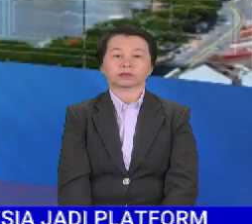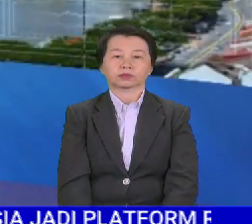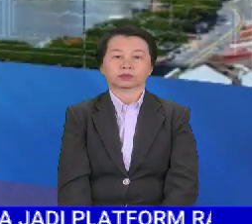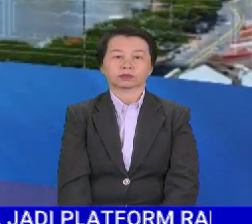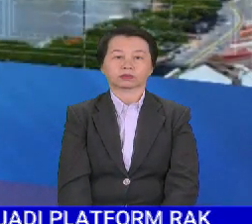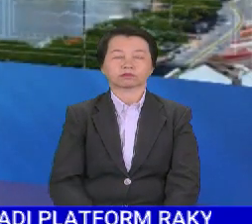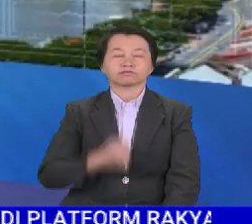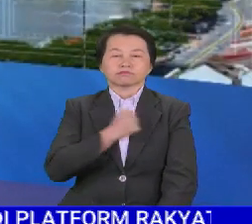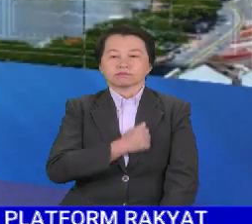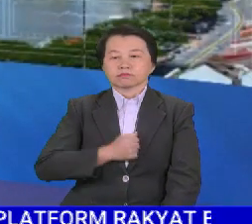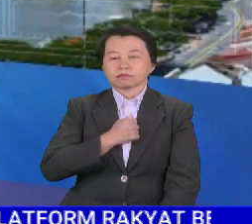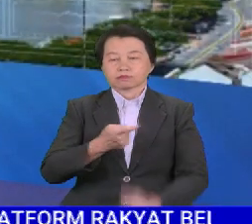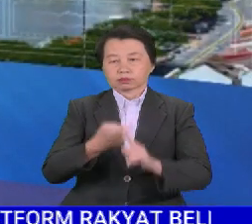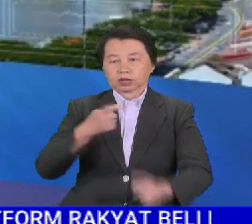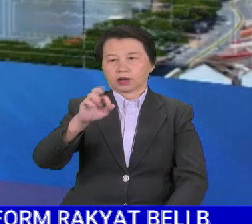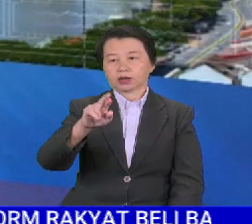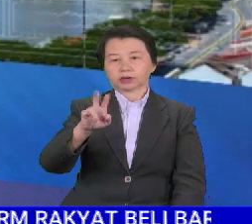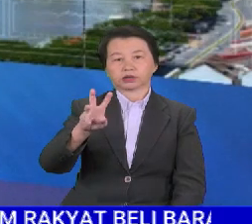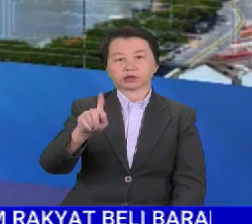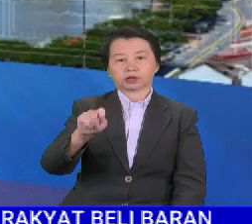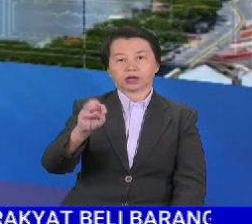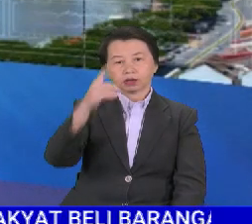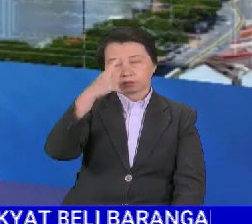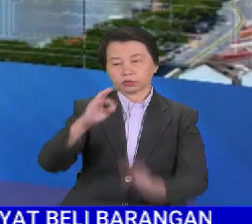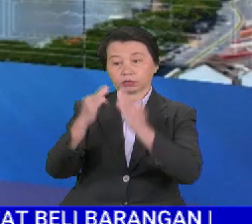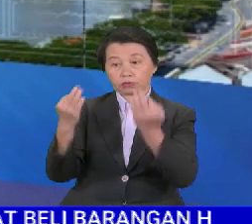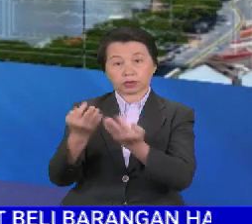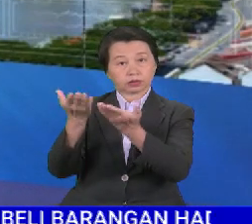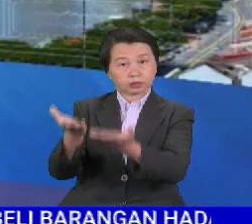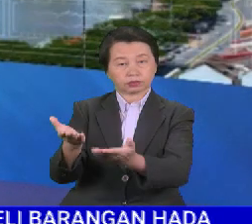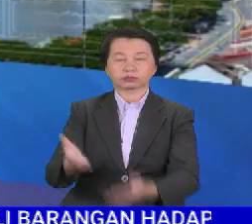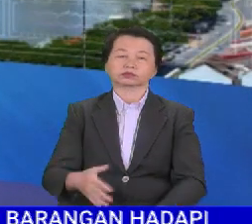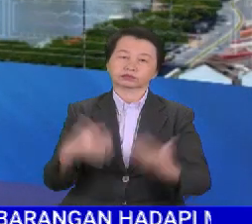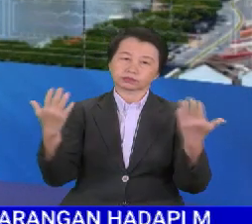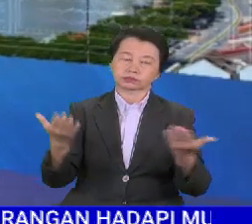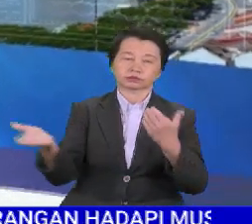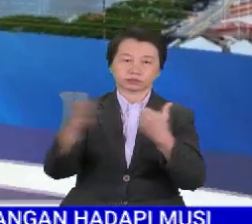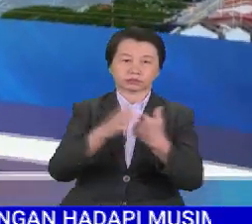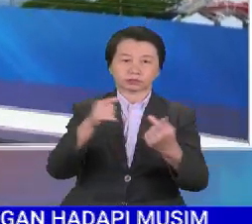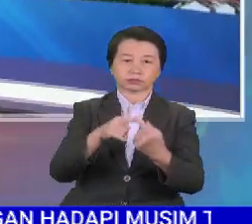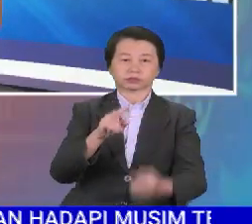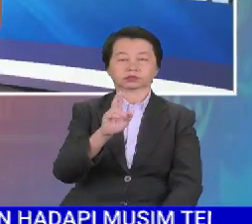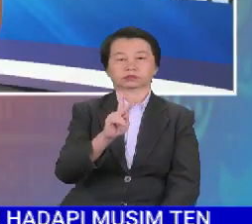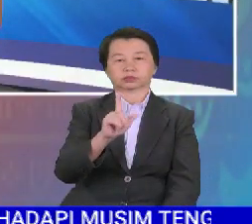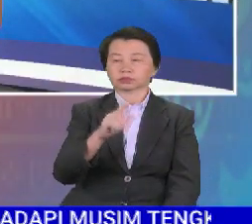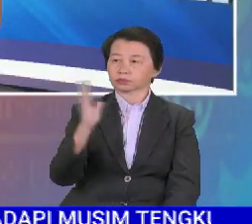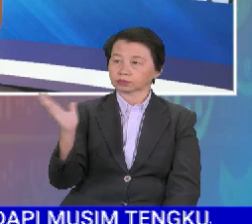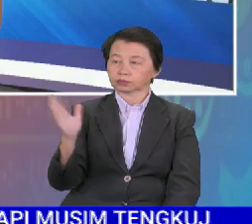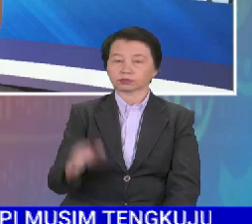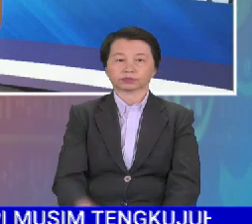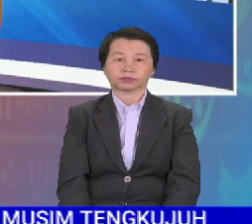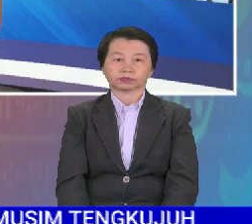Salam takziah daripada RTM untuk keluarga mendiang. Dengan itu, sekian berita dari Sarawak. Kita kembali bersama Atikah di Angkasa